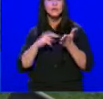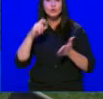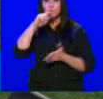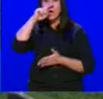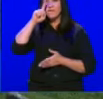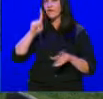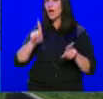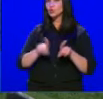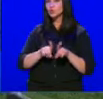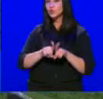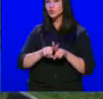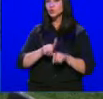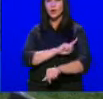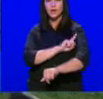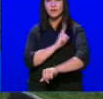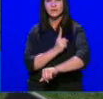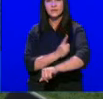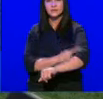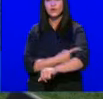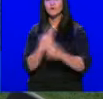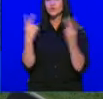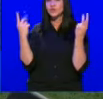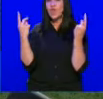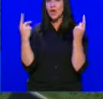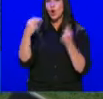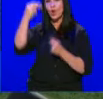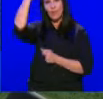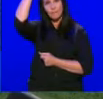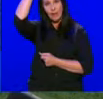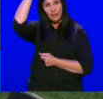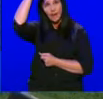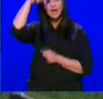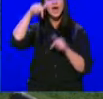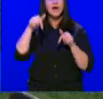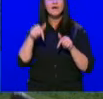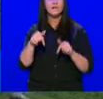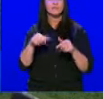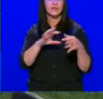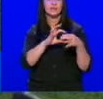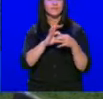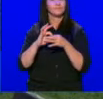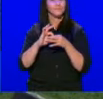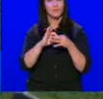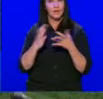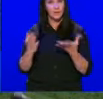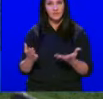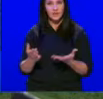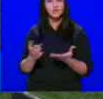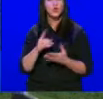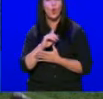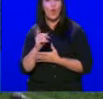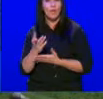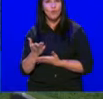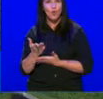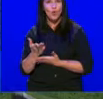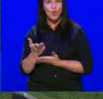изключително е важно също засилващата се роля на България в този контекст,